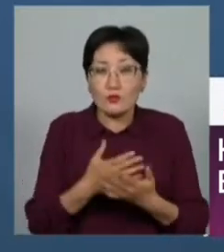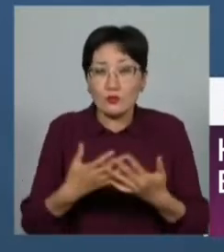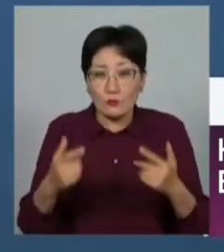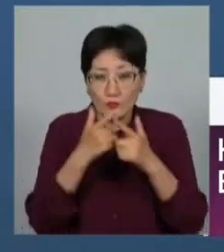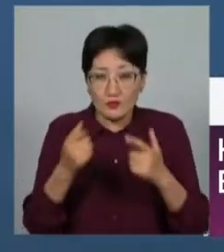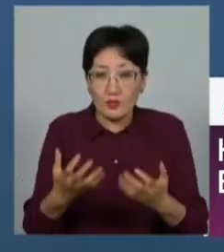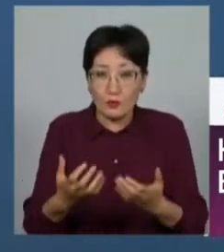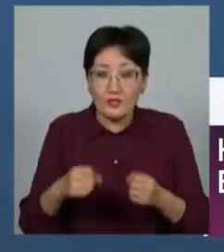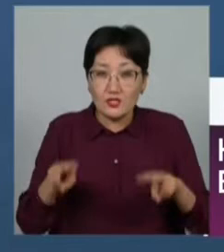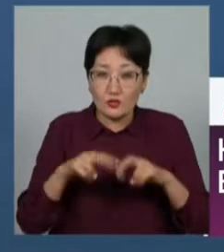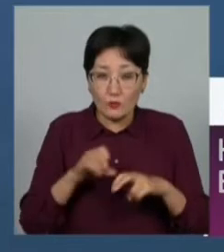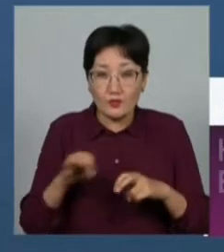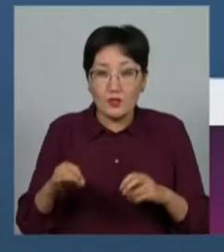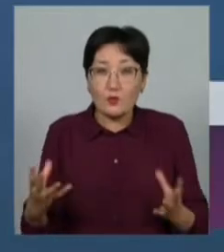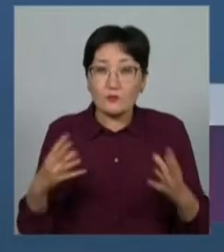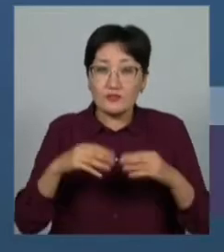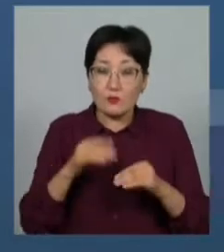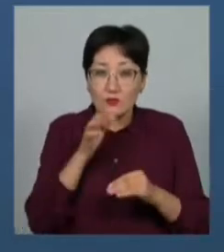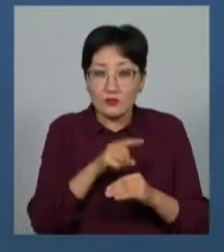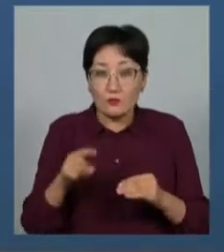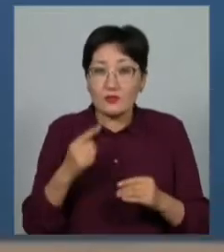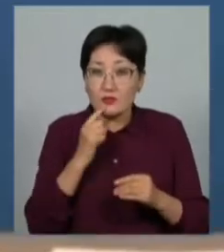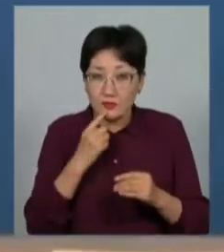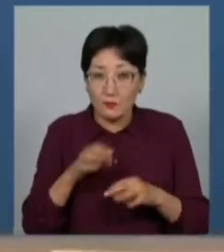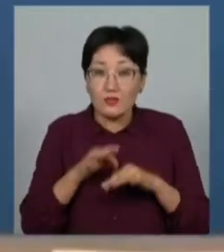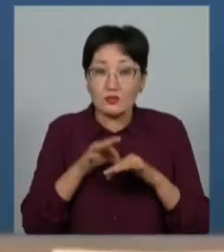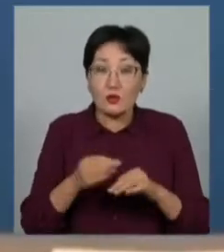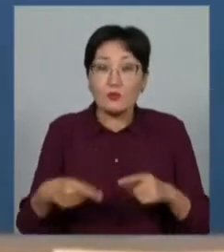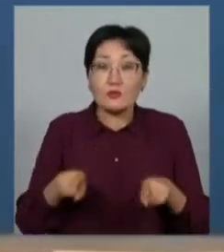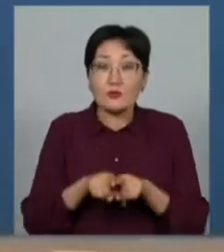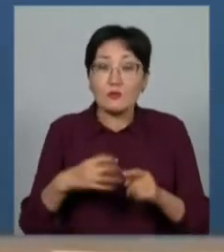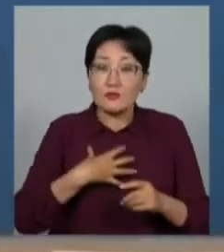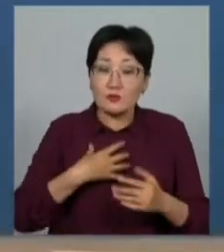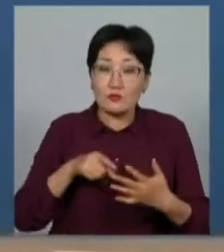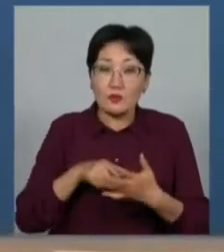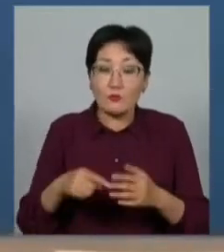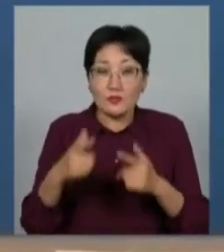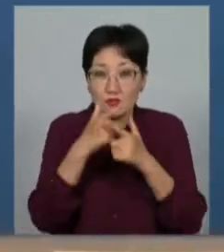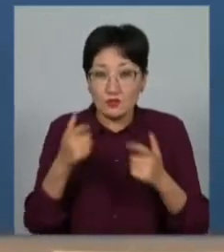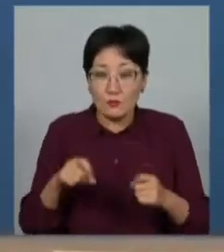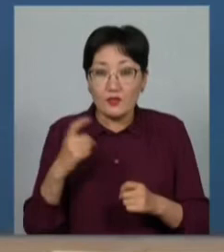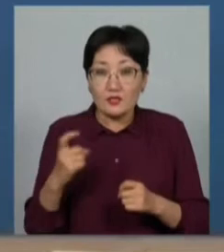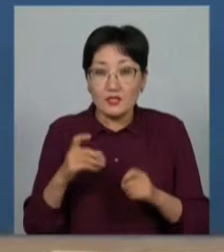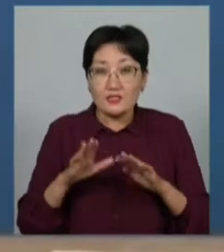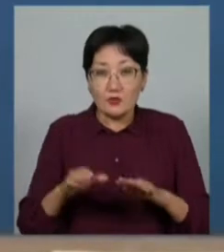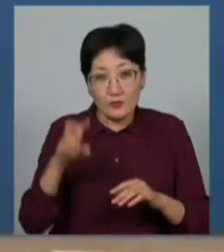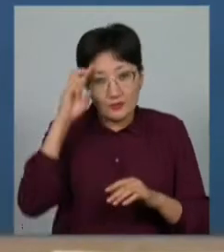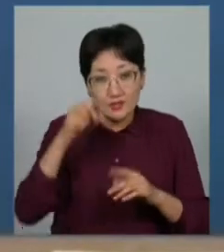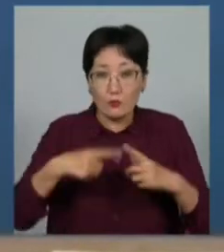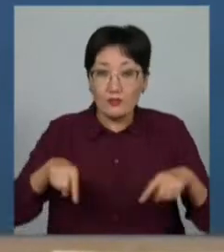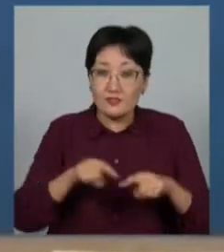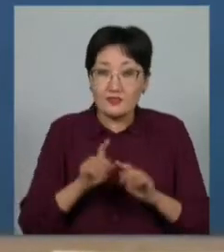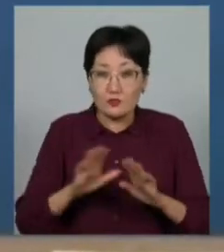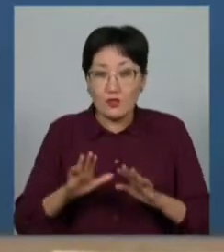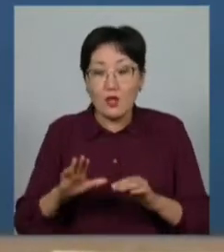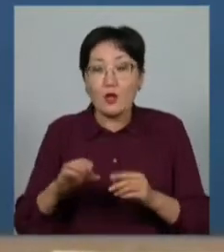деректерді алу, талдау және интеграциялау кезінде қиындықтар қалып келеді. Бұл ретте маңызды қалалық деректердің иелері тек мемлекеттік органдар ғана